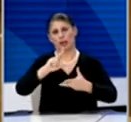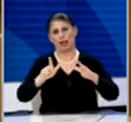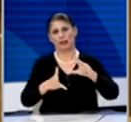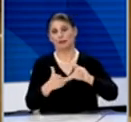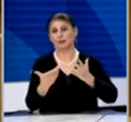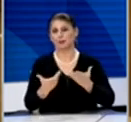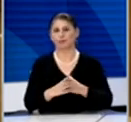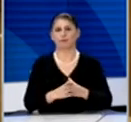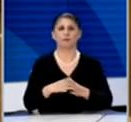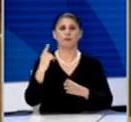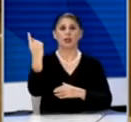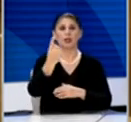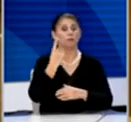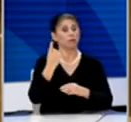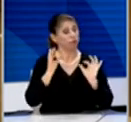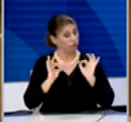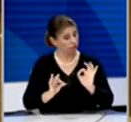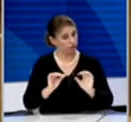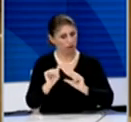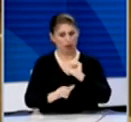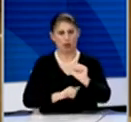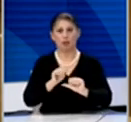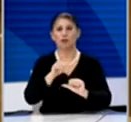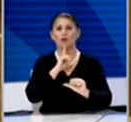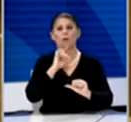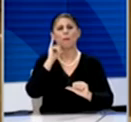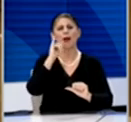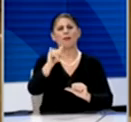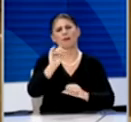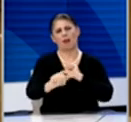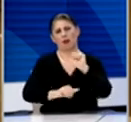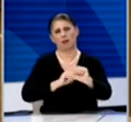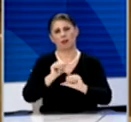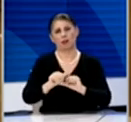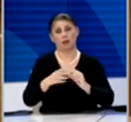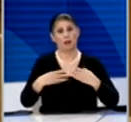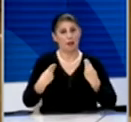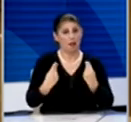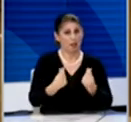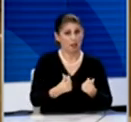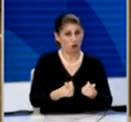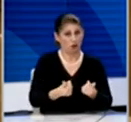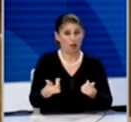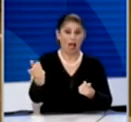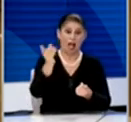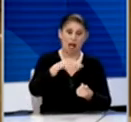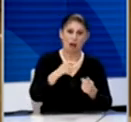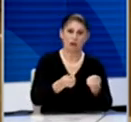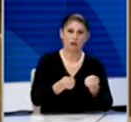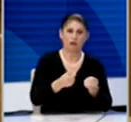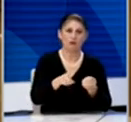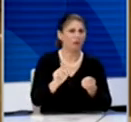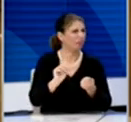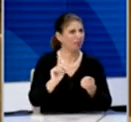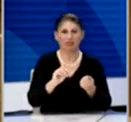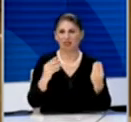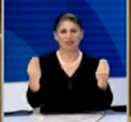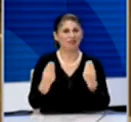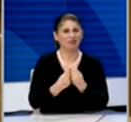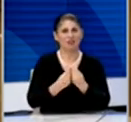εξής το κλίμα βεβαίως αλλάζει όπως άλλαζε πάντοτε το να ευχόμαστε να συνέβαινε κάτι άλλο είναι αφύσικο